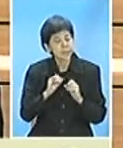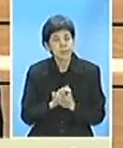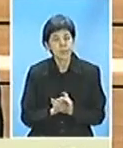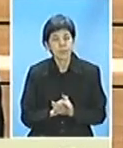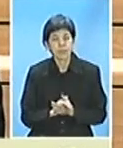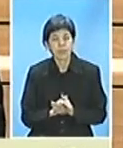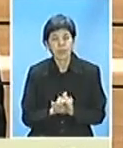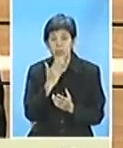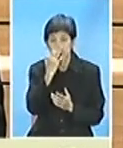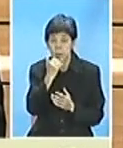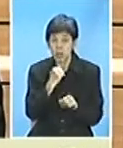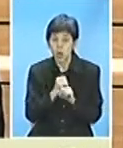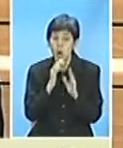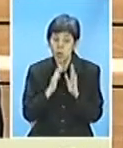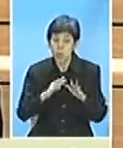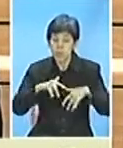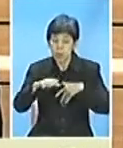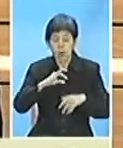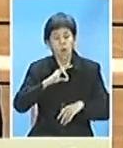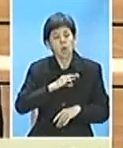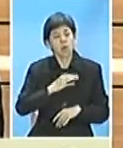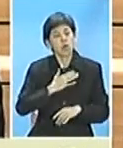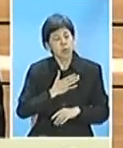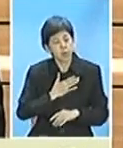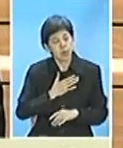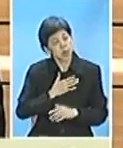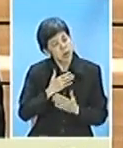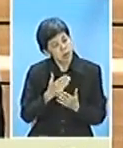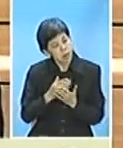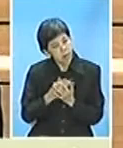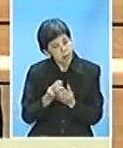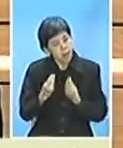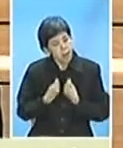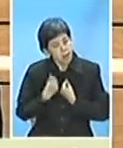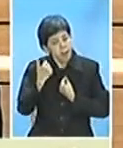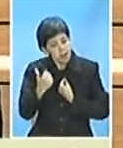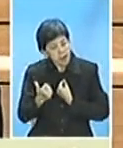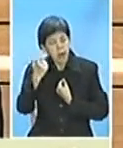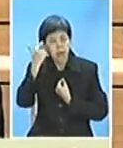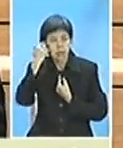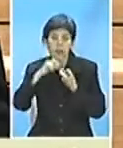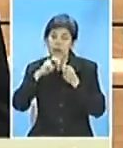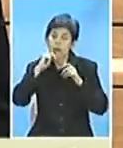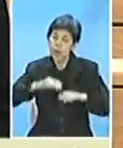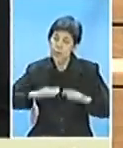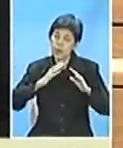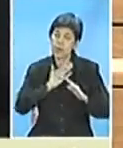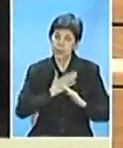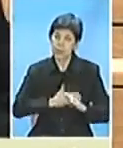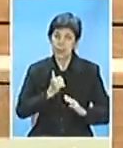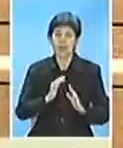นะครับเพื่อพี่น้องจะได้รู้สึกผ่อนคลายความเครียดจากการที่ต้องประสบภัยน้ำท่วมครับขอบพระคุณมากครับ